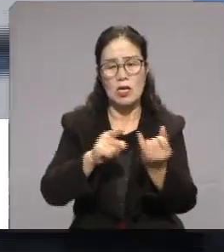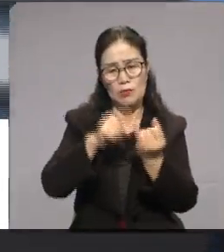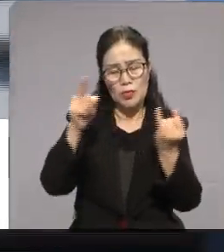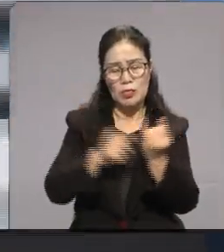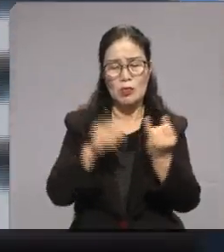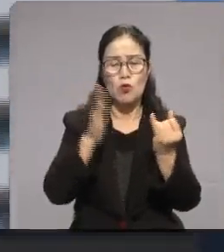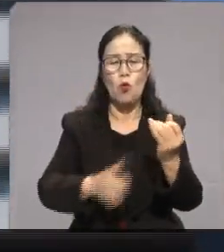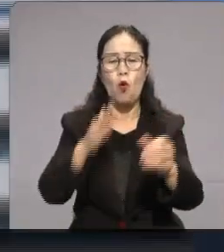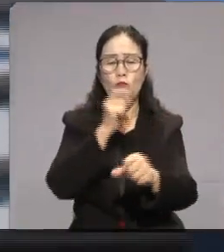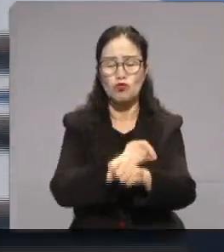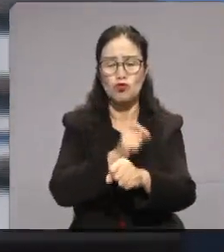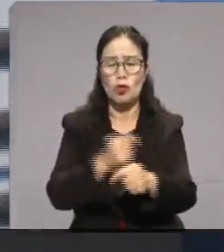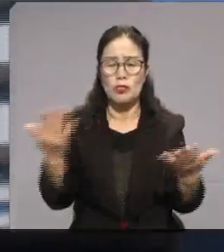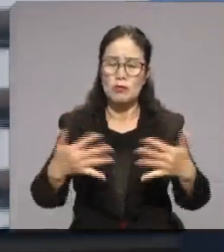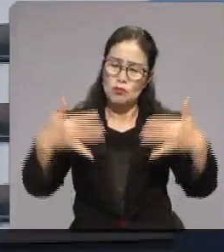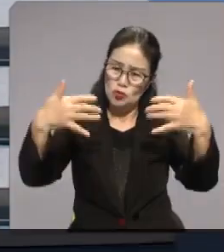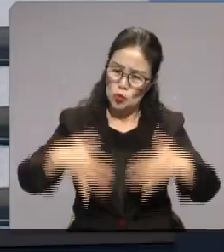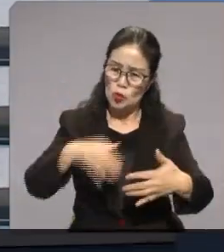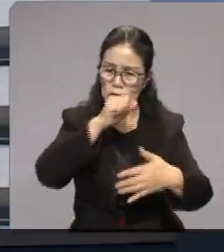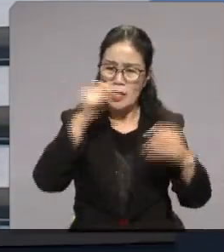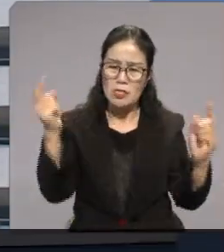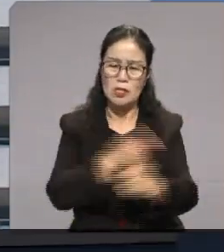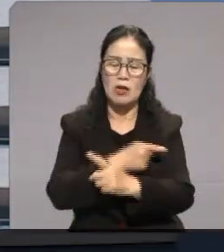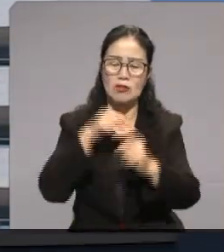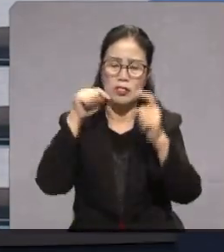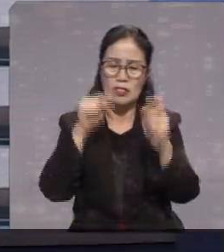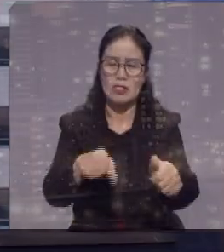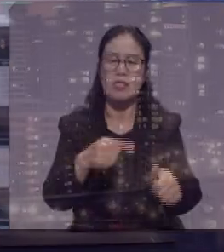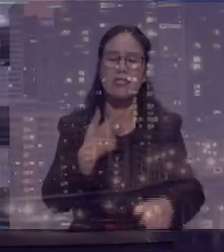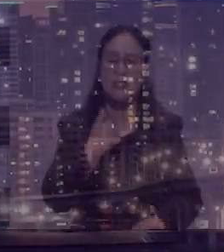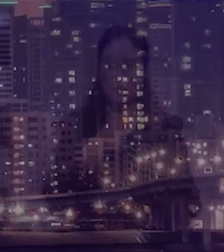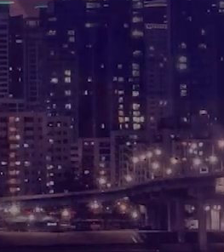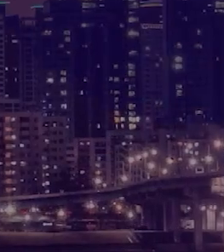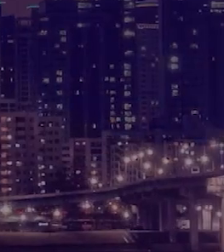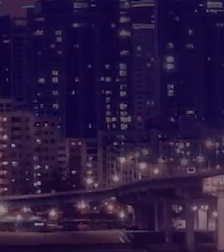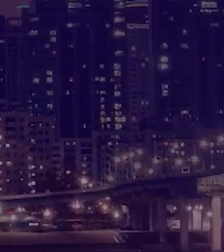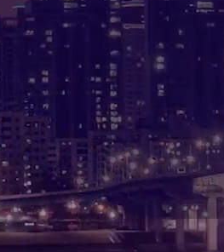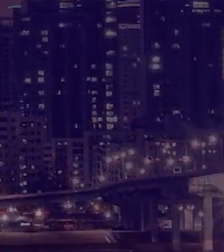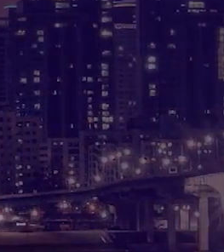공무원 근무 조건을 개선하라고 지시한 바 있습니다